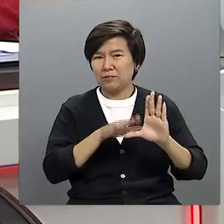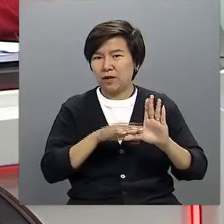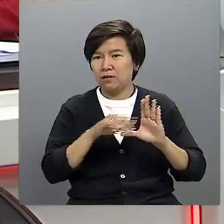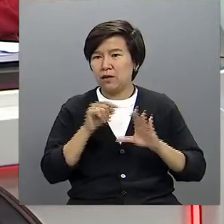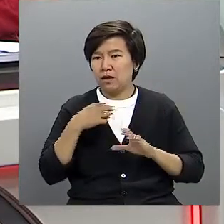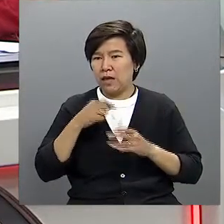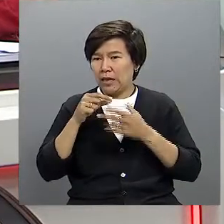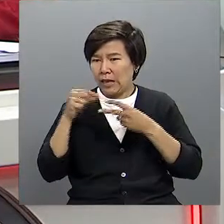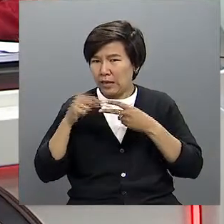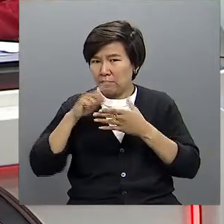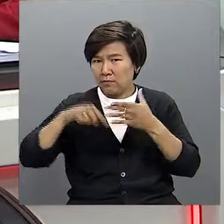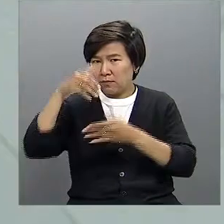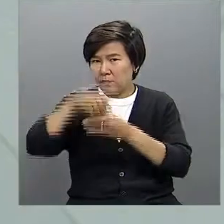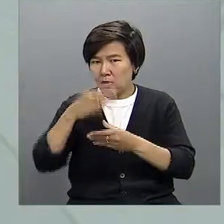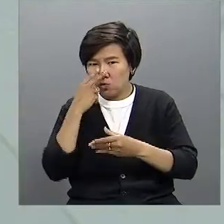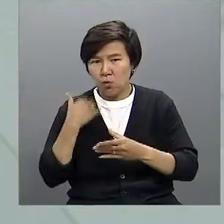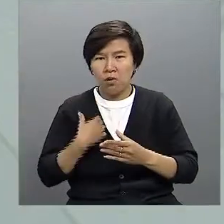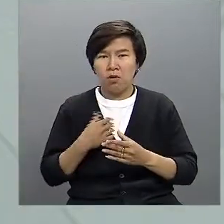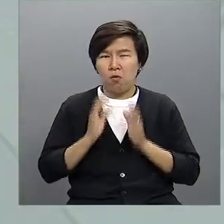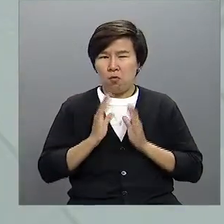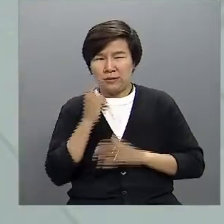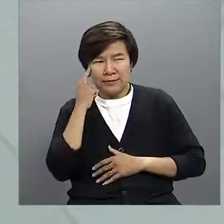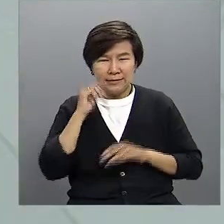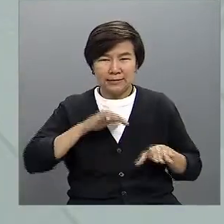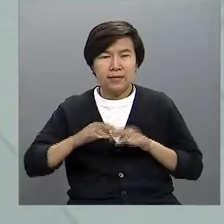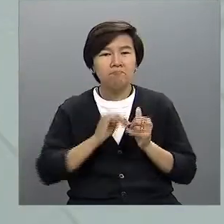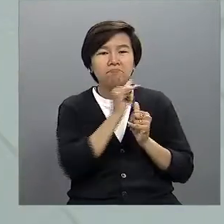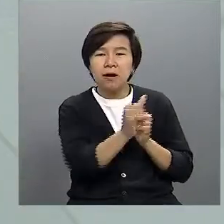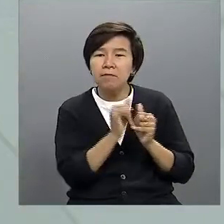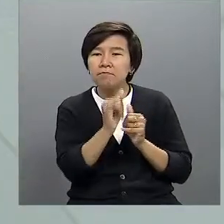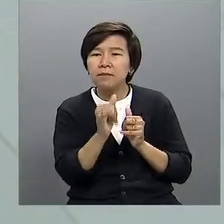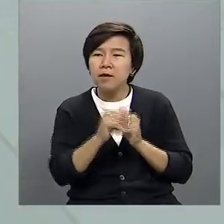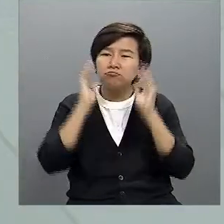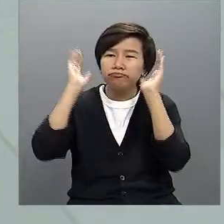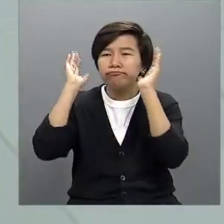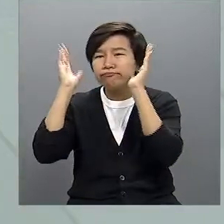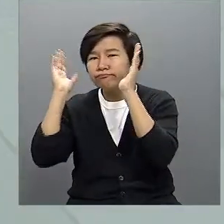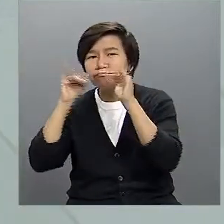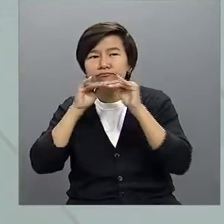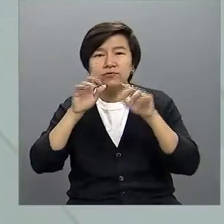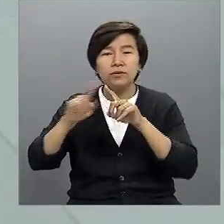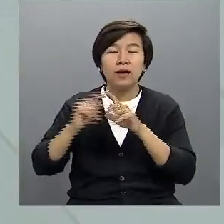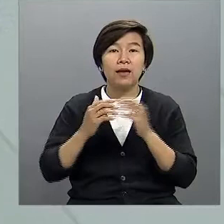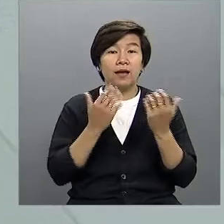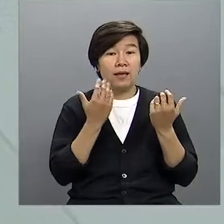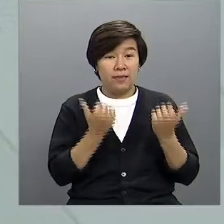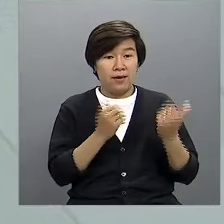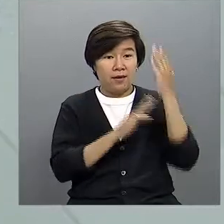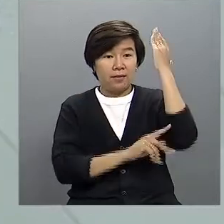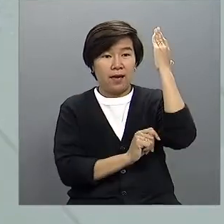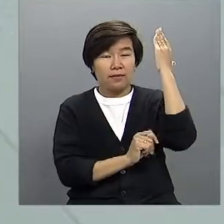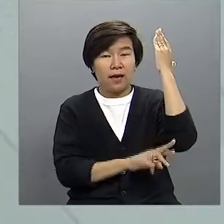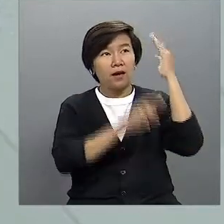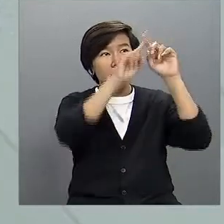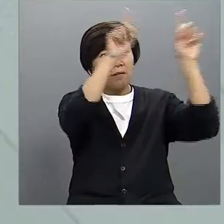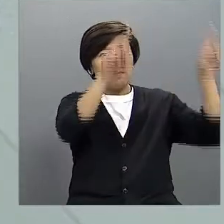จากการพิจารณานโยบายเป็นหลักนะคะส่วนที่จังหวัดตรังค่ะก็พบว่ามีการทำลายป้ายหาเสียงผู้สมัครสมาชิกสภาอบจ.ได้รับ